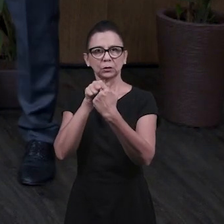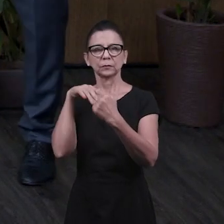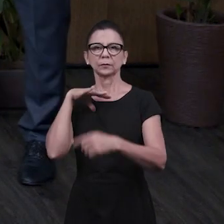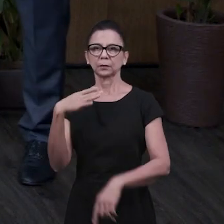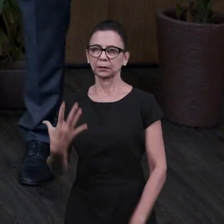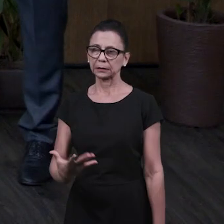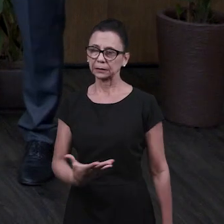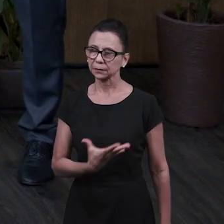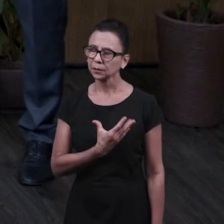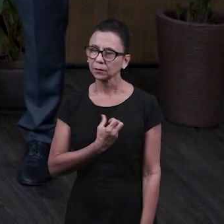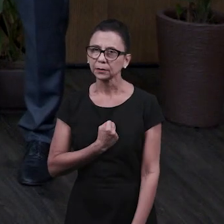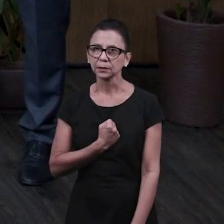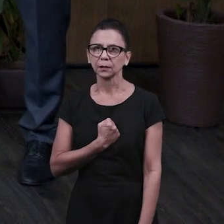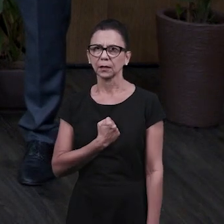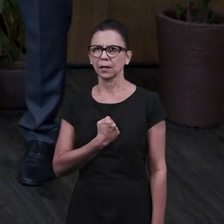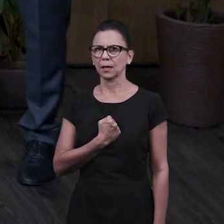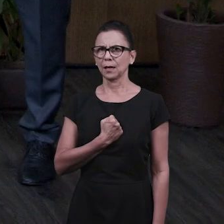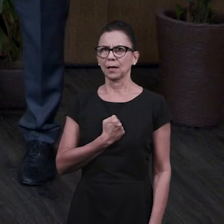Daniel, que le programme